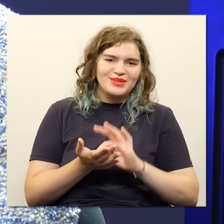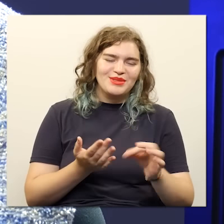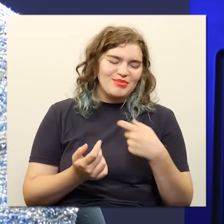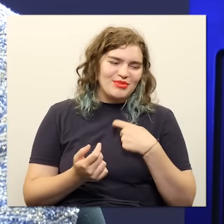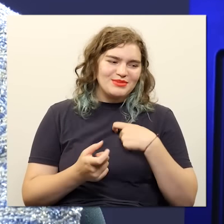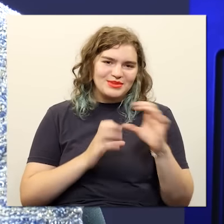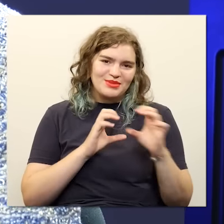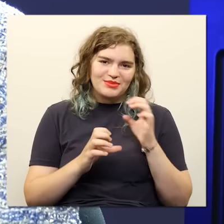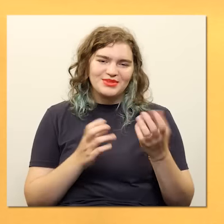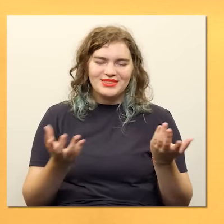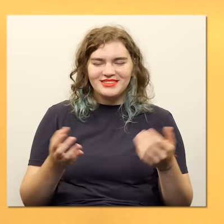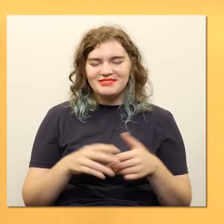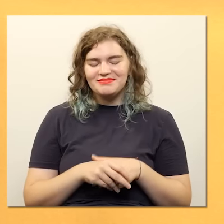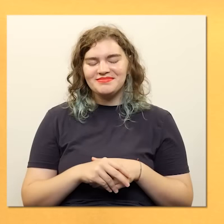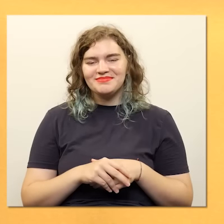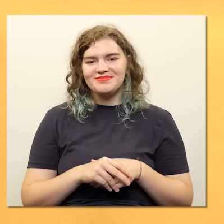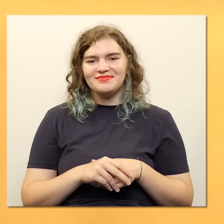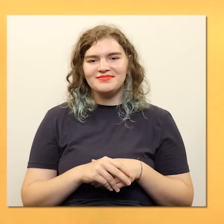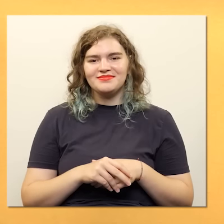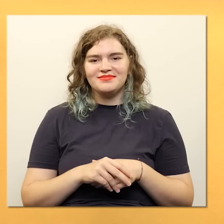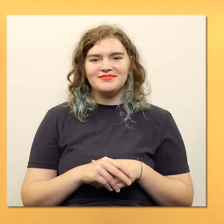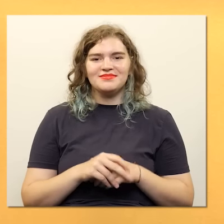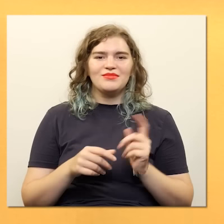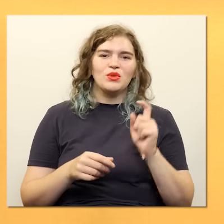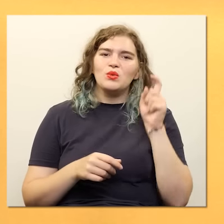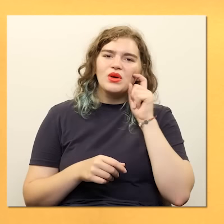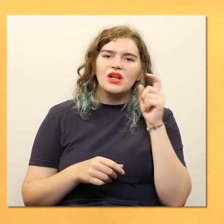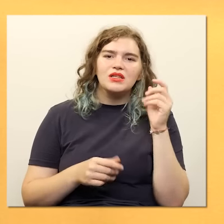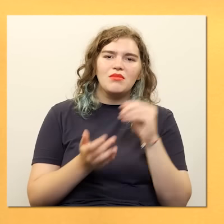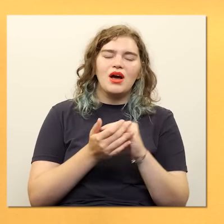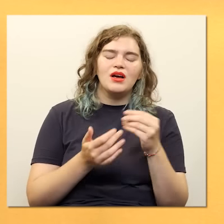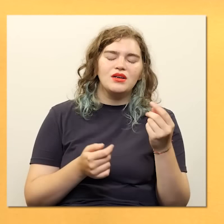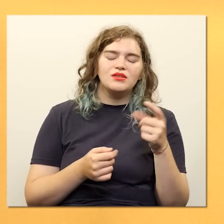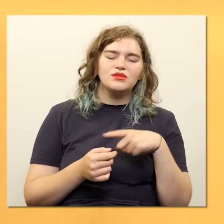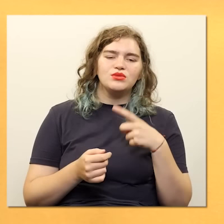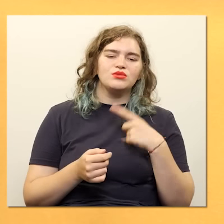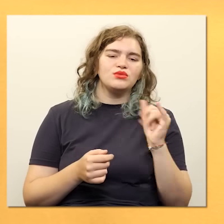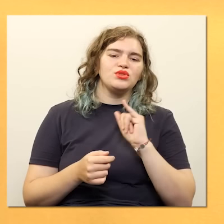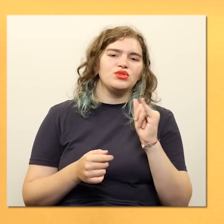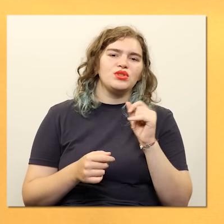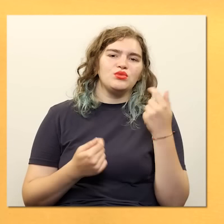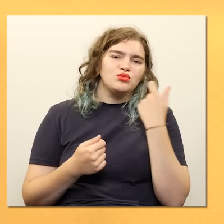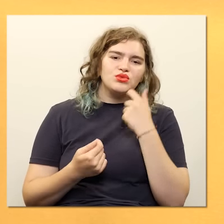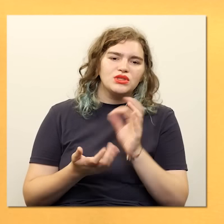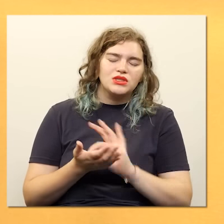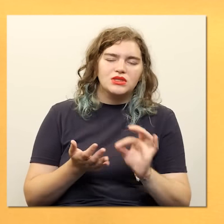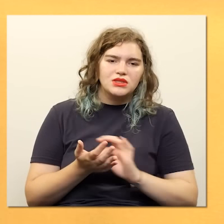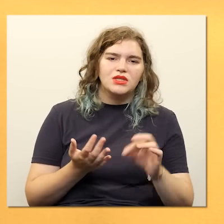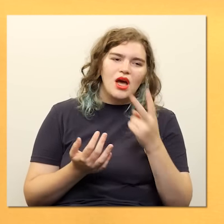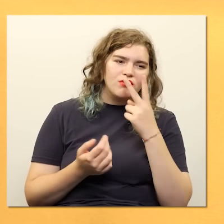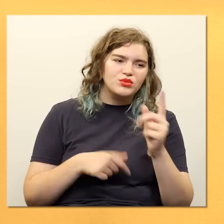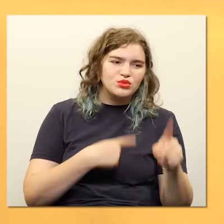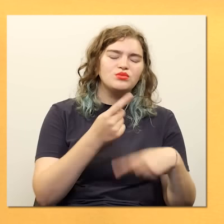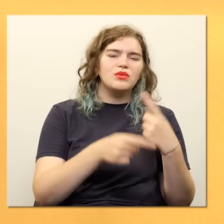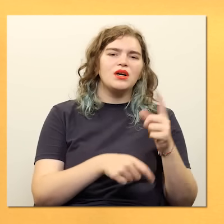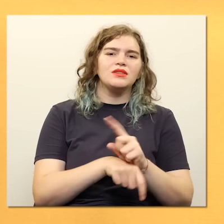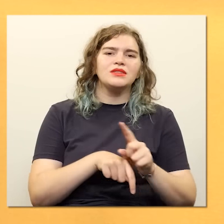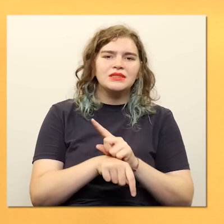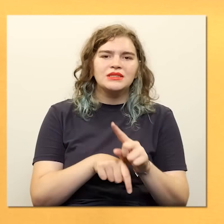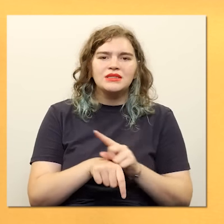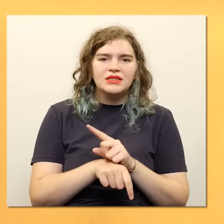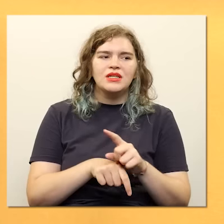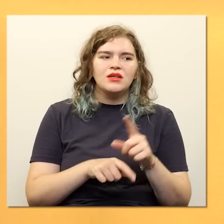Da. Pot să comunice? Da, acum. Acum nu cred eu că mai sunt printre ei care nu știu să scrie. Mm-hmm. Că i-am văzut, Doamne, după ce